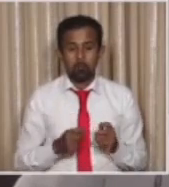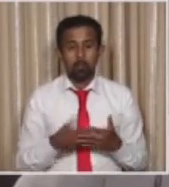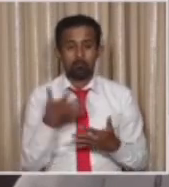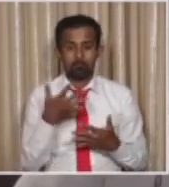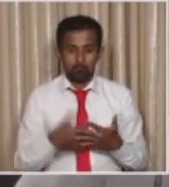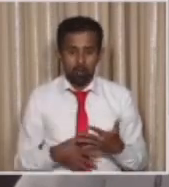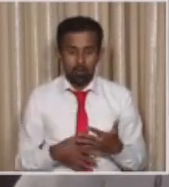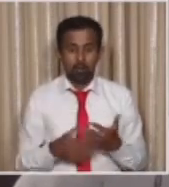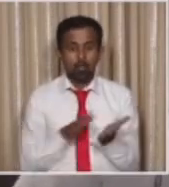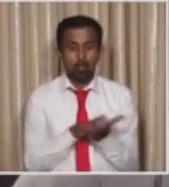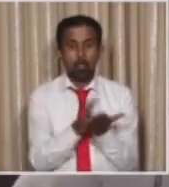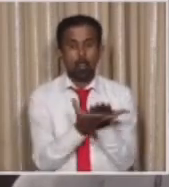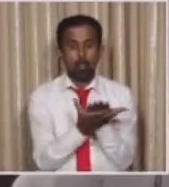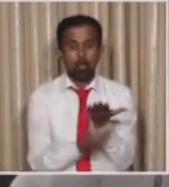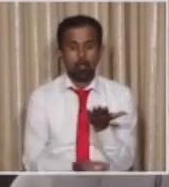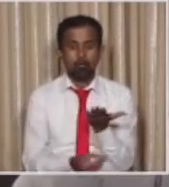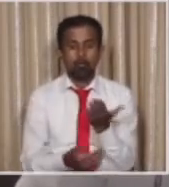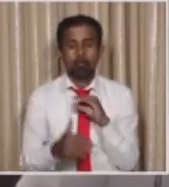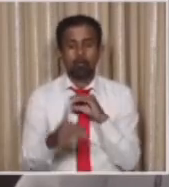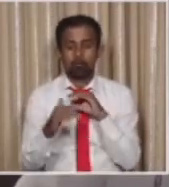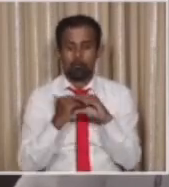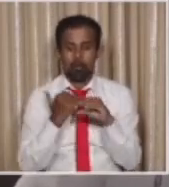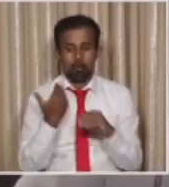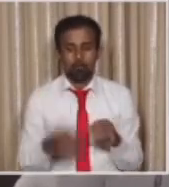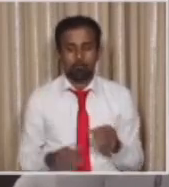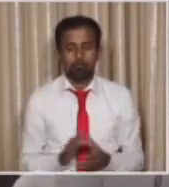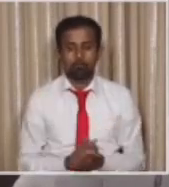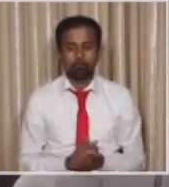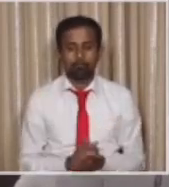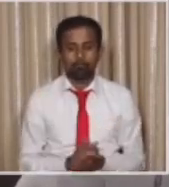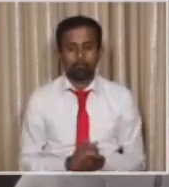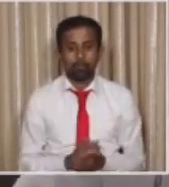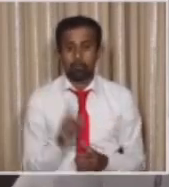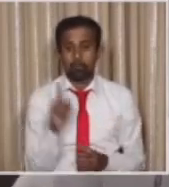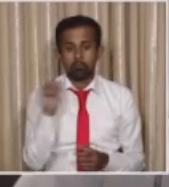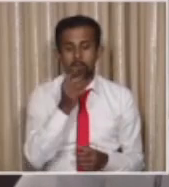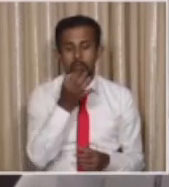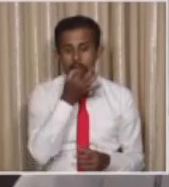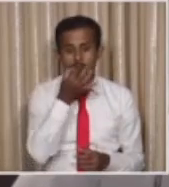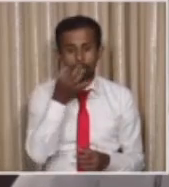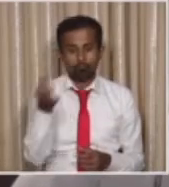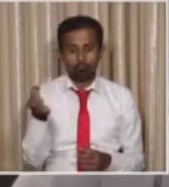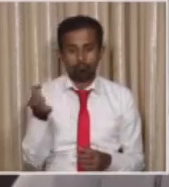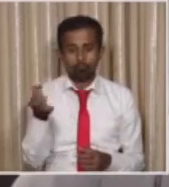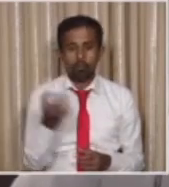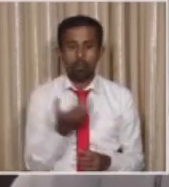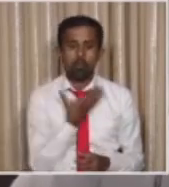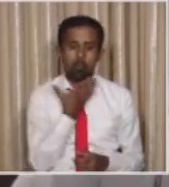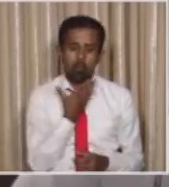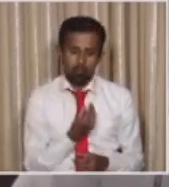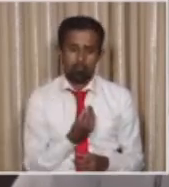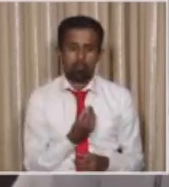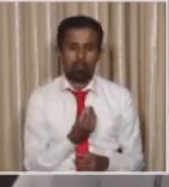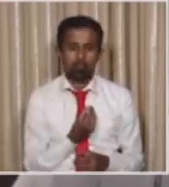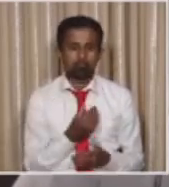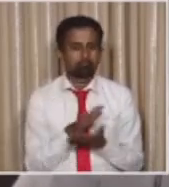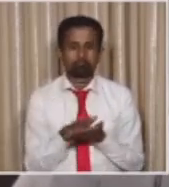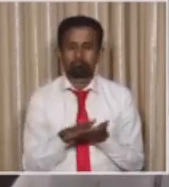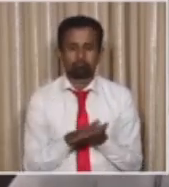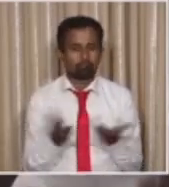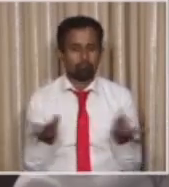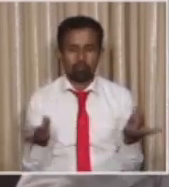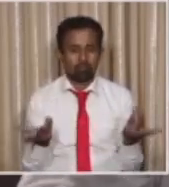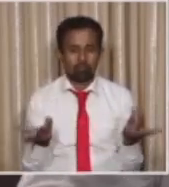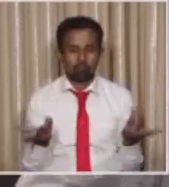වාර්තාවේ පිටපතක් අපිට එවමින් සඳහන් කරනවා. එහෙනම් මේ පළවෙනි චෝදනාවම පට්ටපල් බොරුවක්, පදනම් විරිත